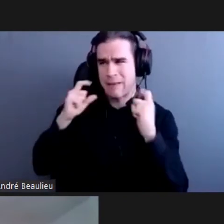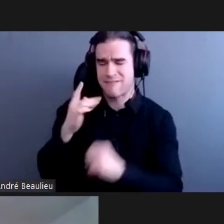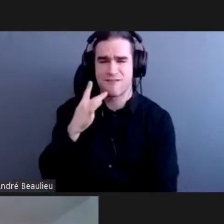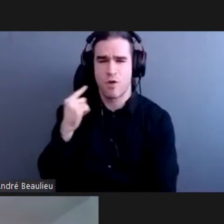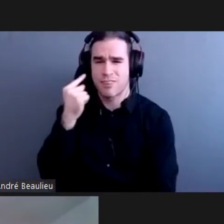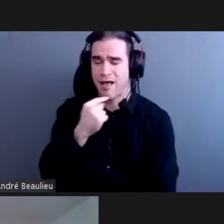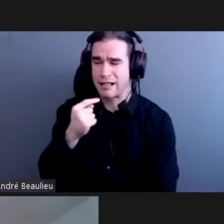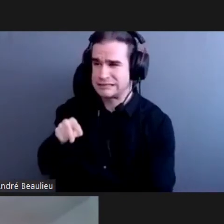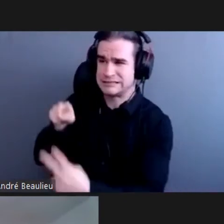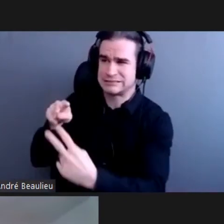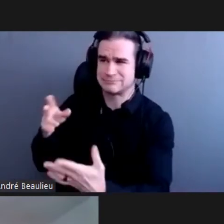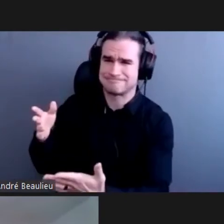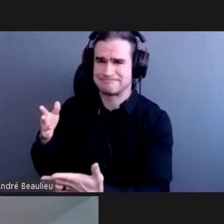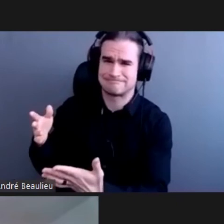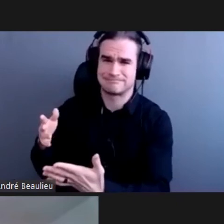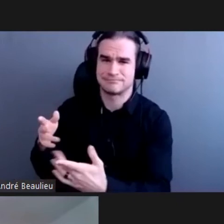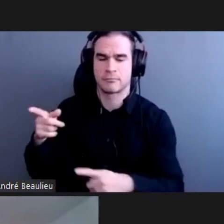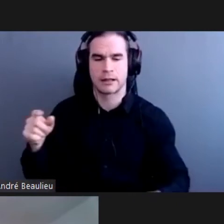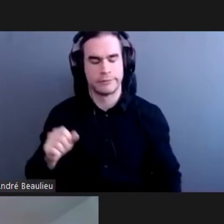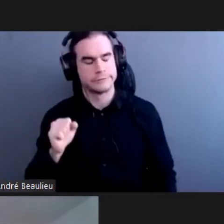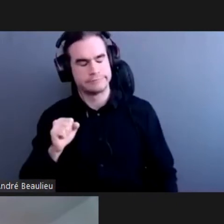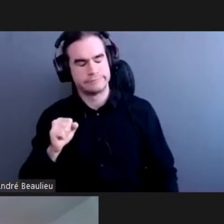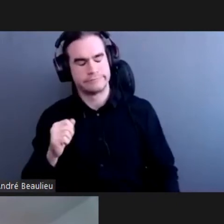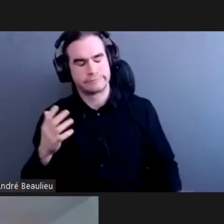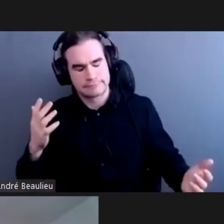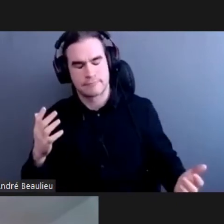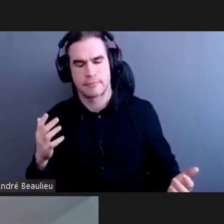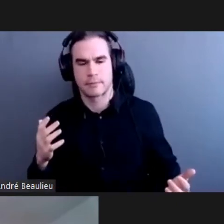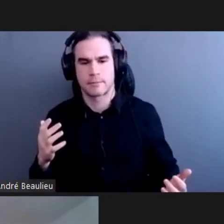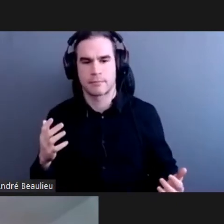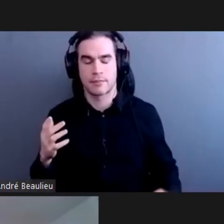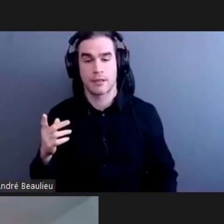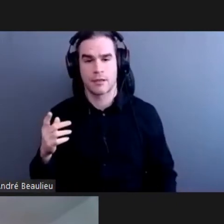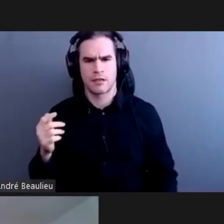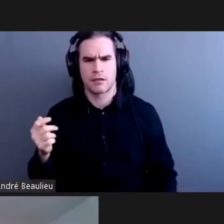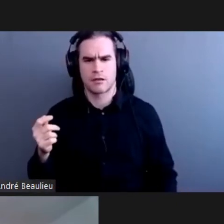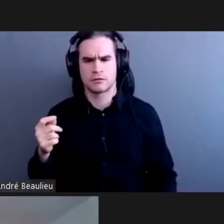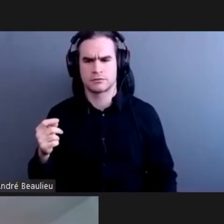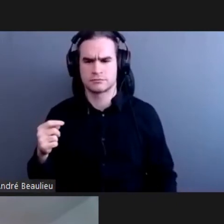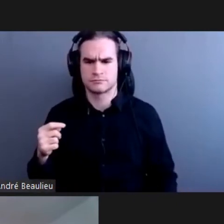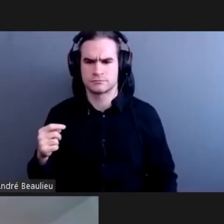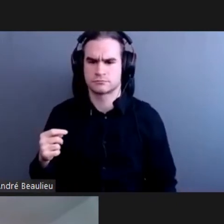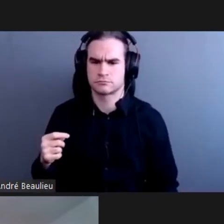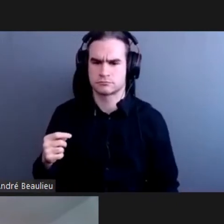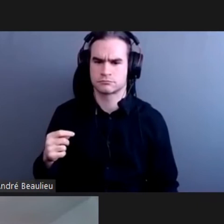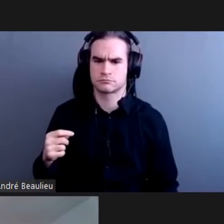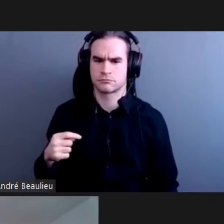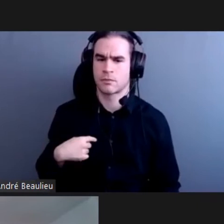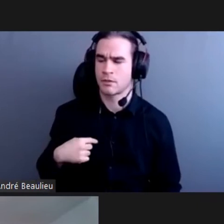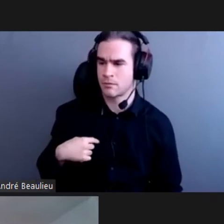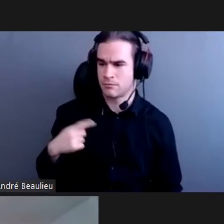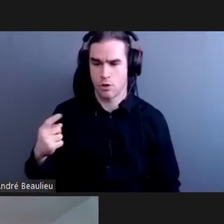fenêtre, et là, elle a fait signe que oui. Puis elle a ôté, est-ce que ça vous dérange si j'ôte mon